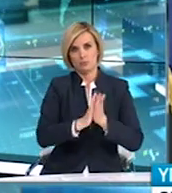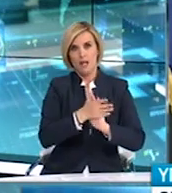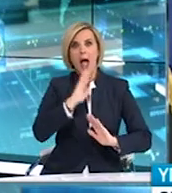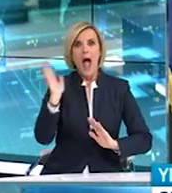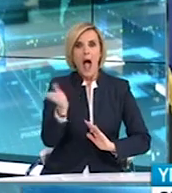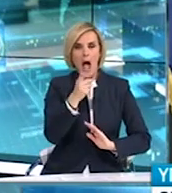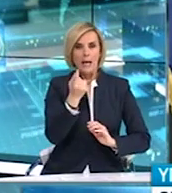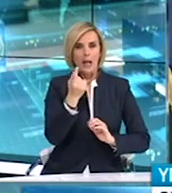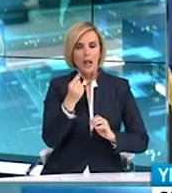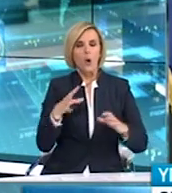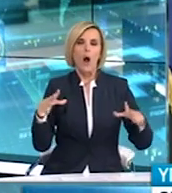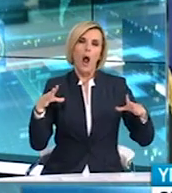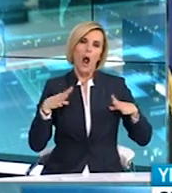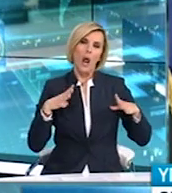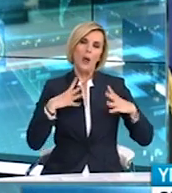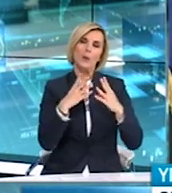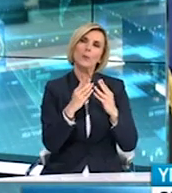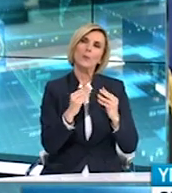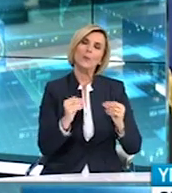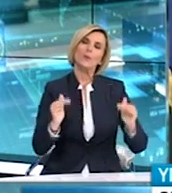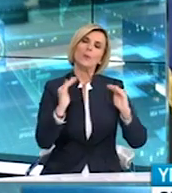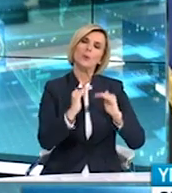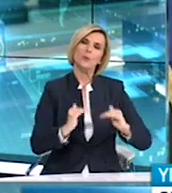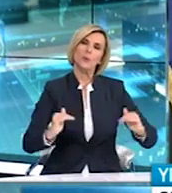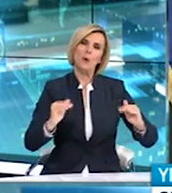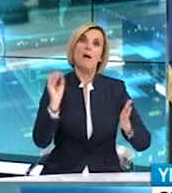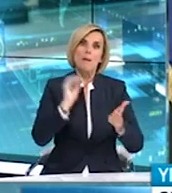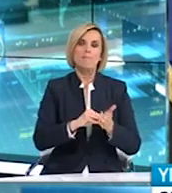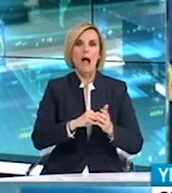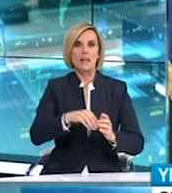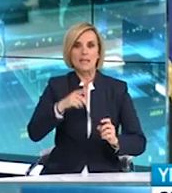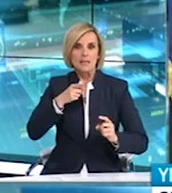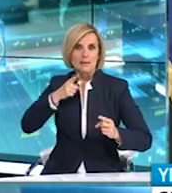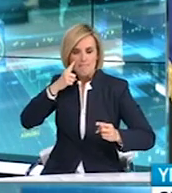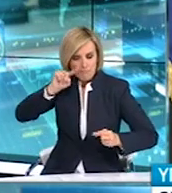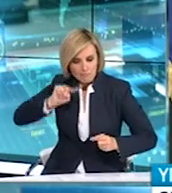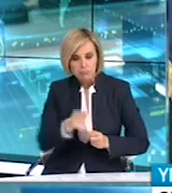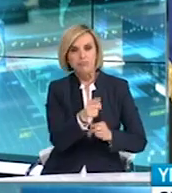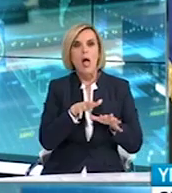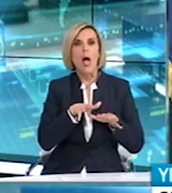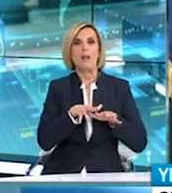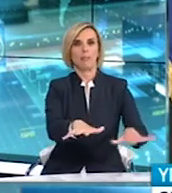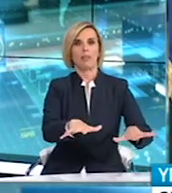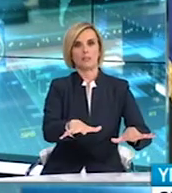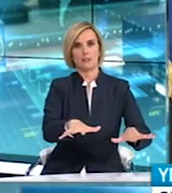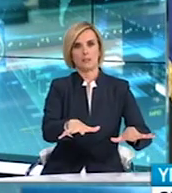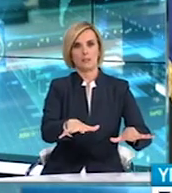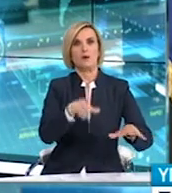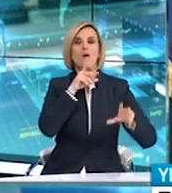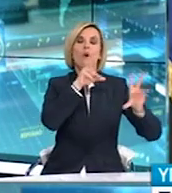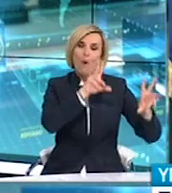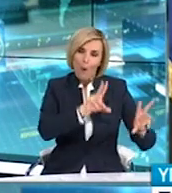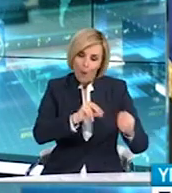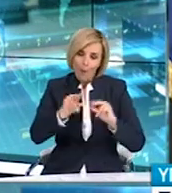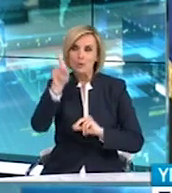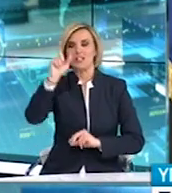λίγο ηρεμήσεις και χαλαρώσεις θα σου ξαναεπιτεθεί με μανία. Αυτό νομίζω συμβαίνει στην Ιταλία και αυτό είδαμε και στην